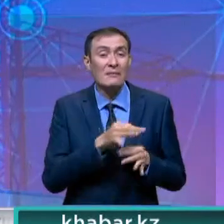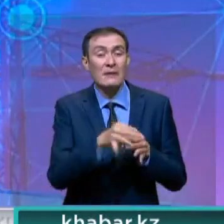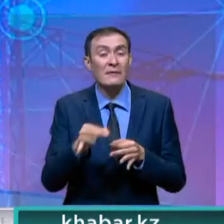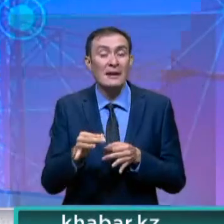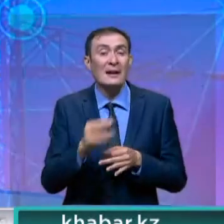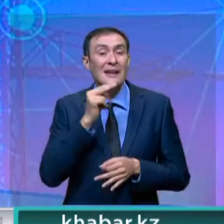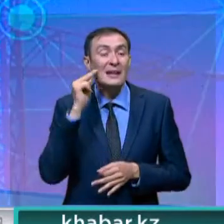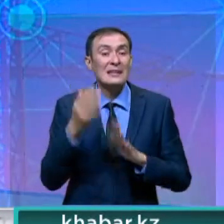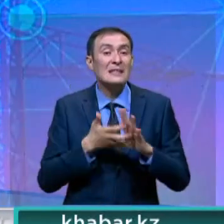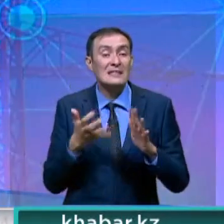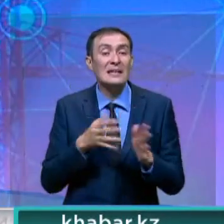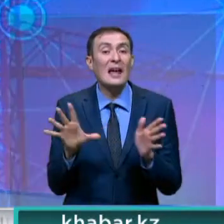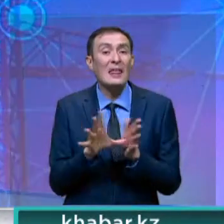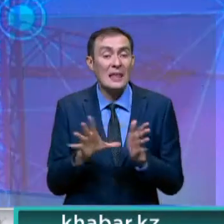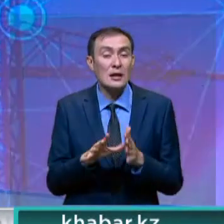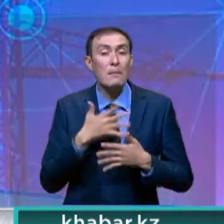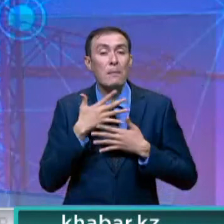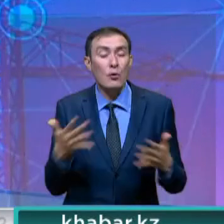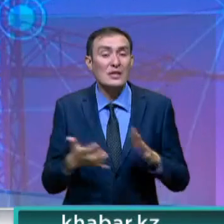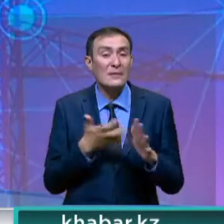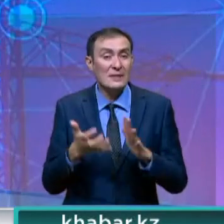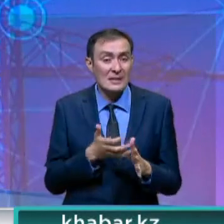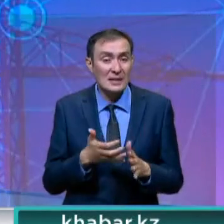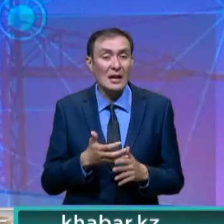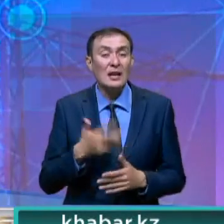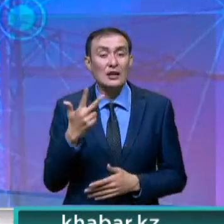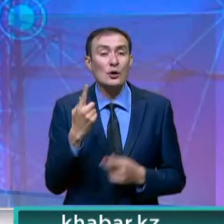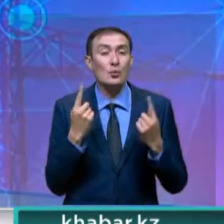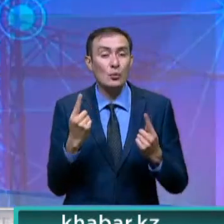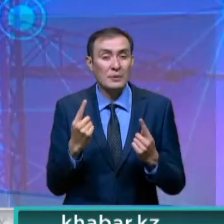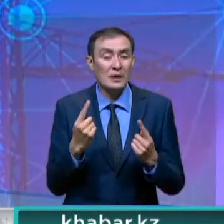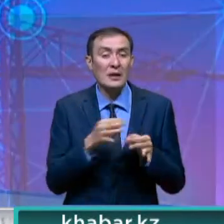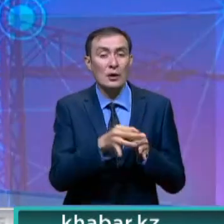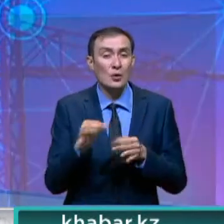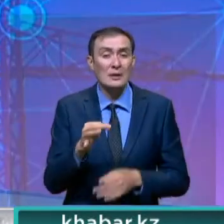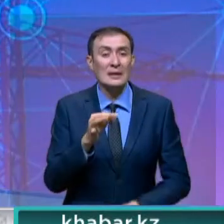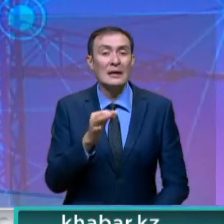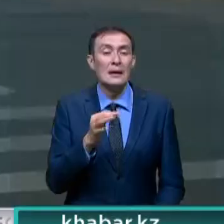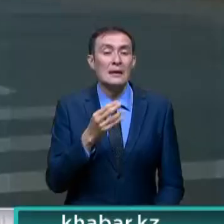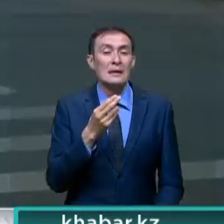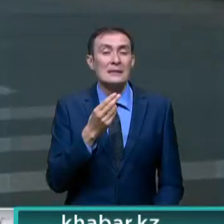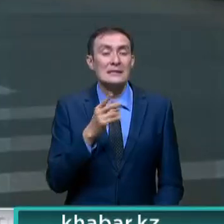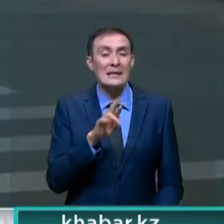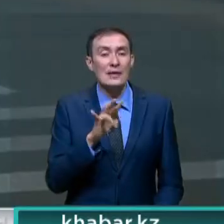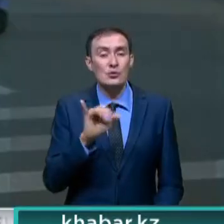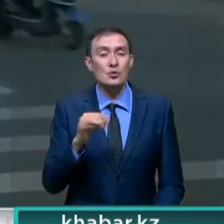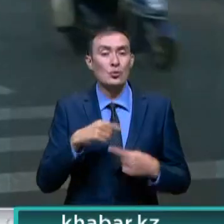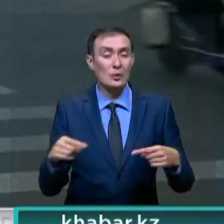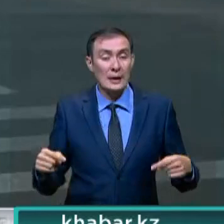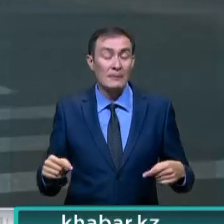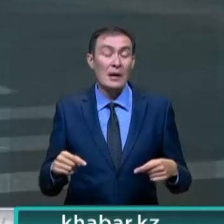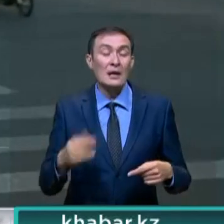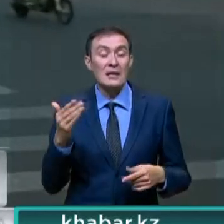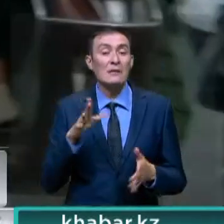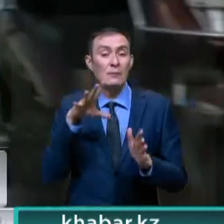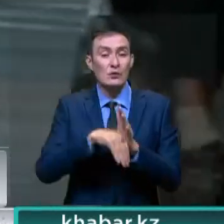от недостатка энергии. Больше всех ощутили дефицит три ключевых для страны региона – Дзянсу, Чжэцзян и Гуандун.